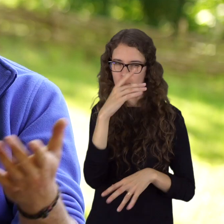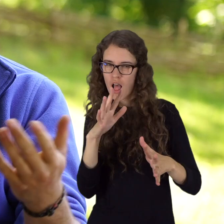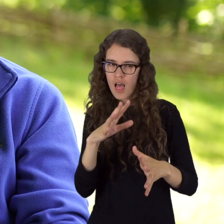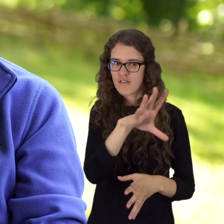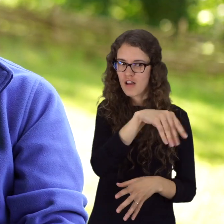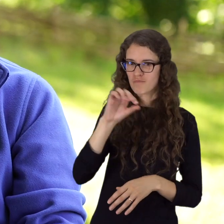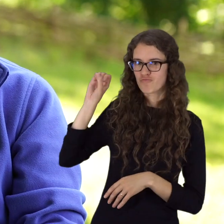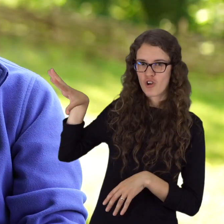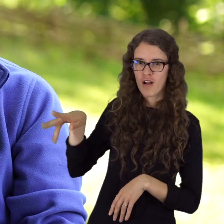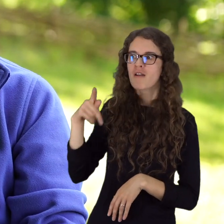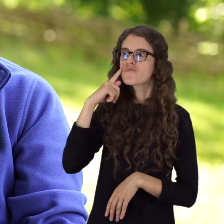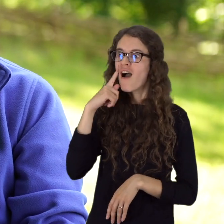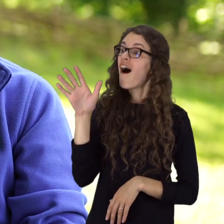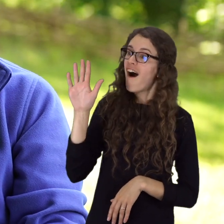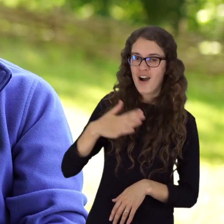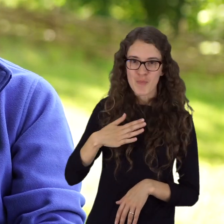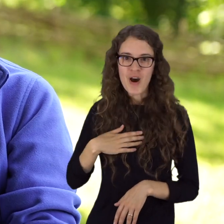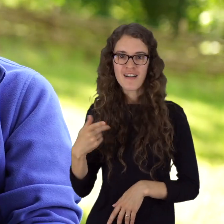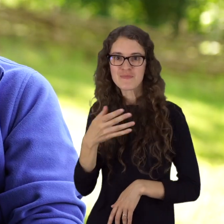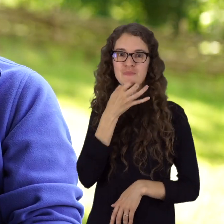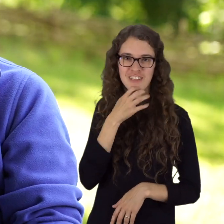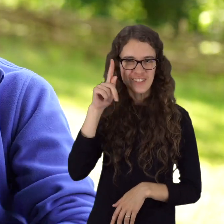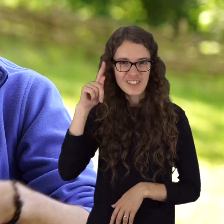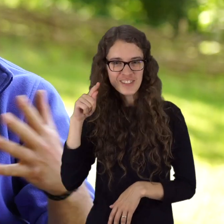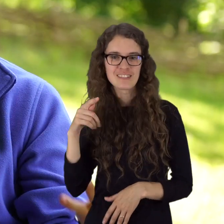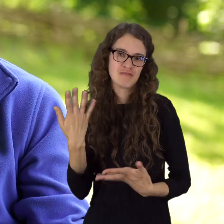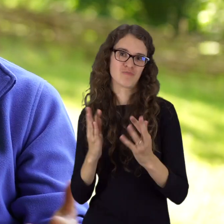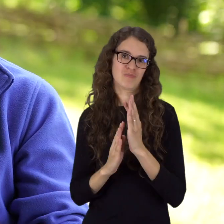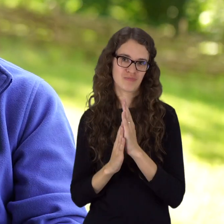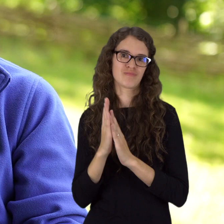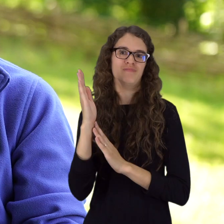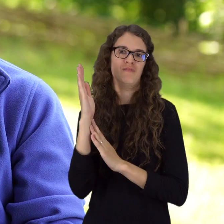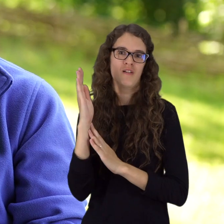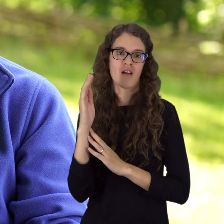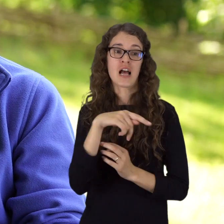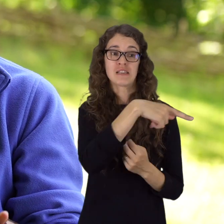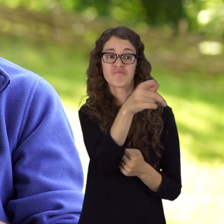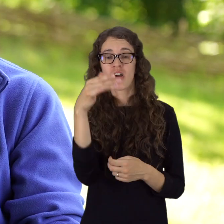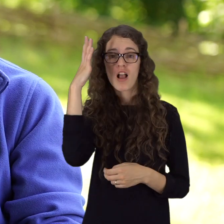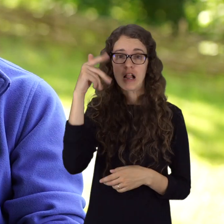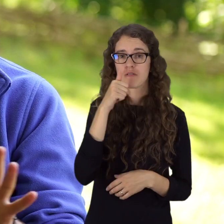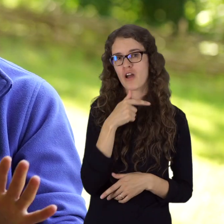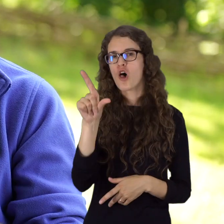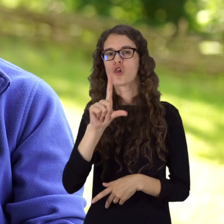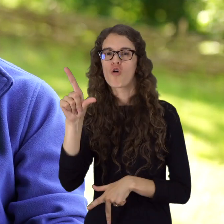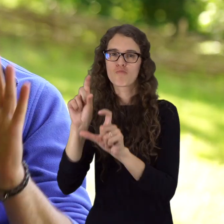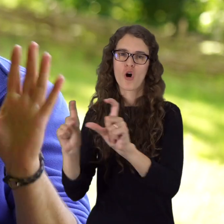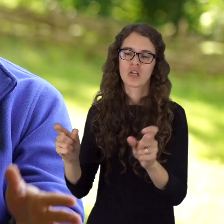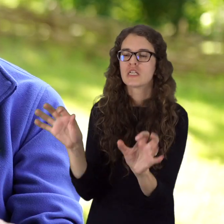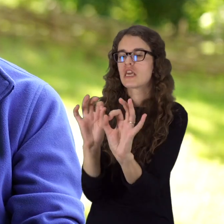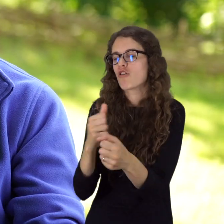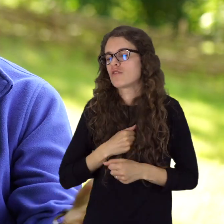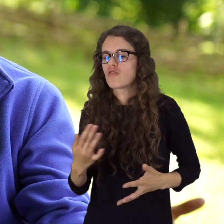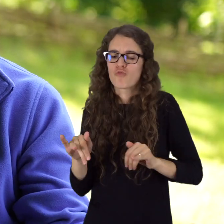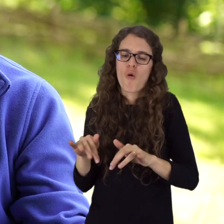aišku, vėlgi kartais gal turi susidarę kiti žmonės, kad na, čia vat laukas, lauko mokykla, jie ten gal ir kompiuterį neturi, ten planšetę. Jie viską,